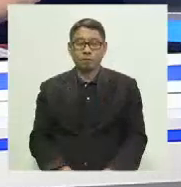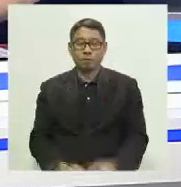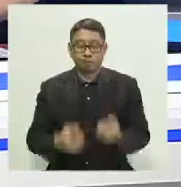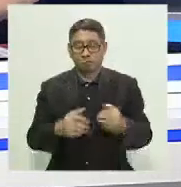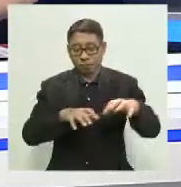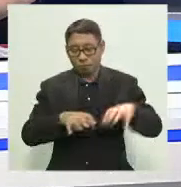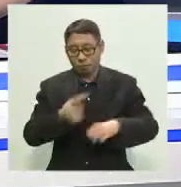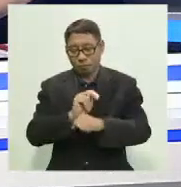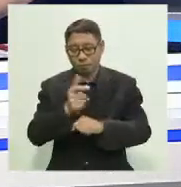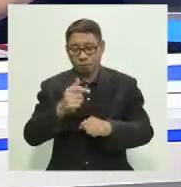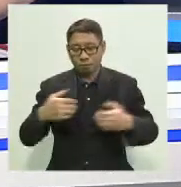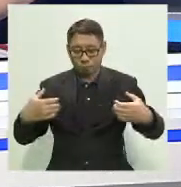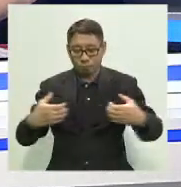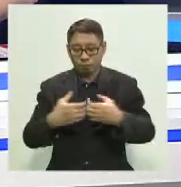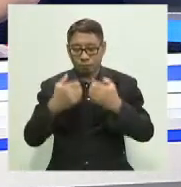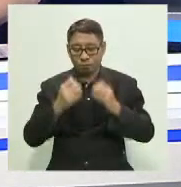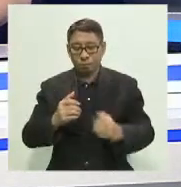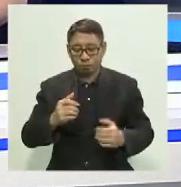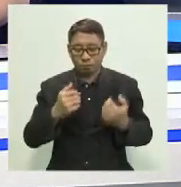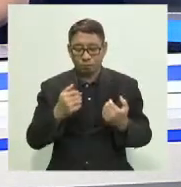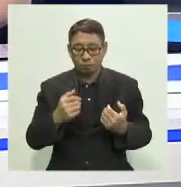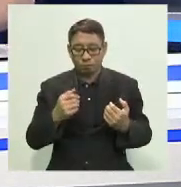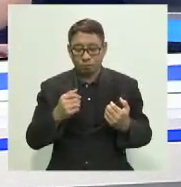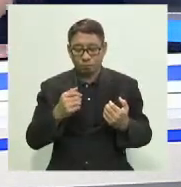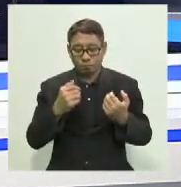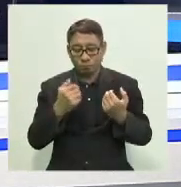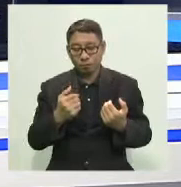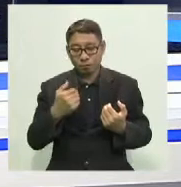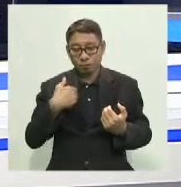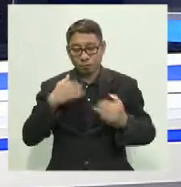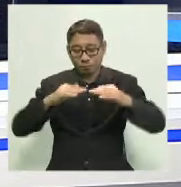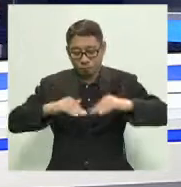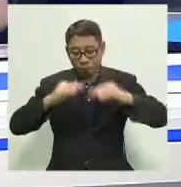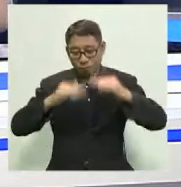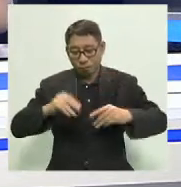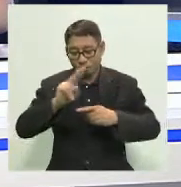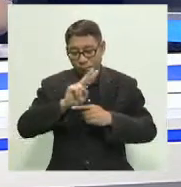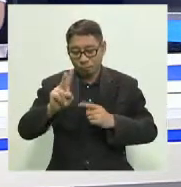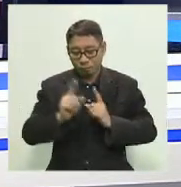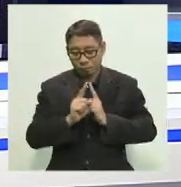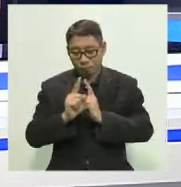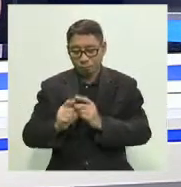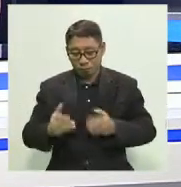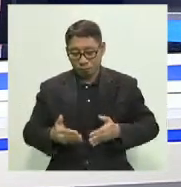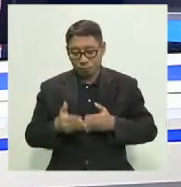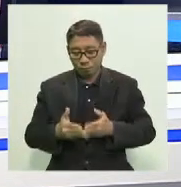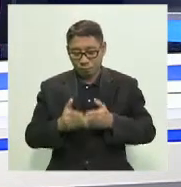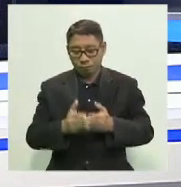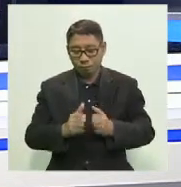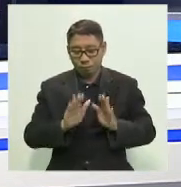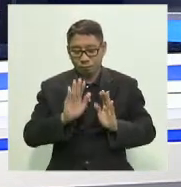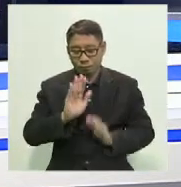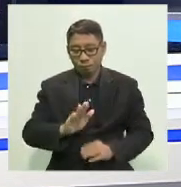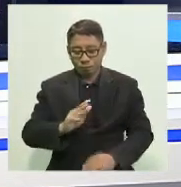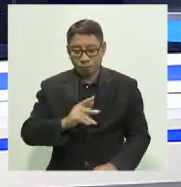ส่วนการจัดงานฉลองกรุงธนบุรี250ปีกับโครงการ250ปีตามรอยกองเรือยกพลขึ้นบ